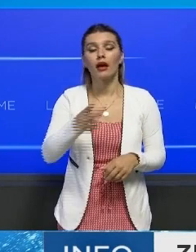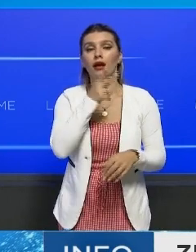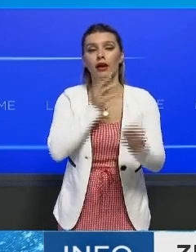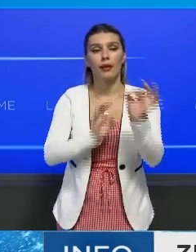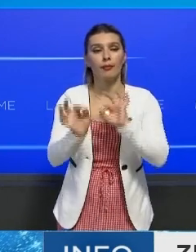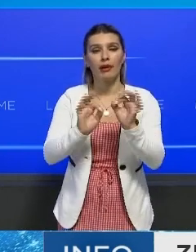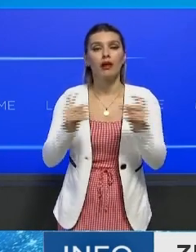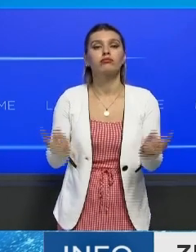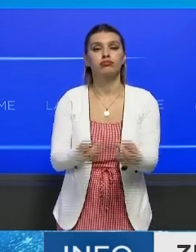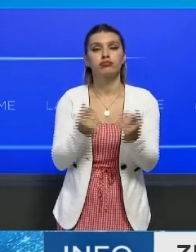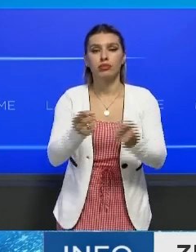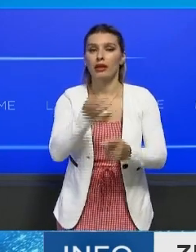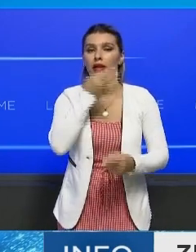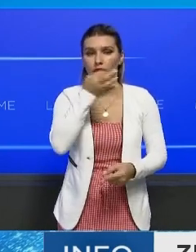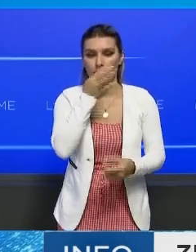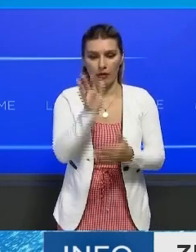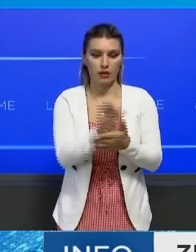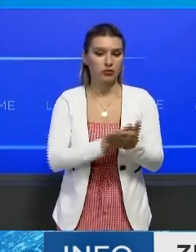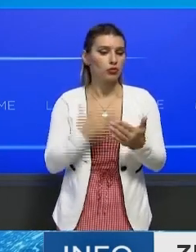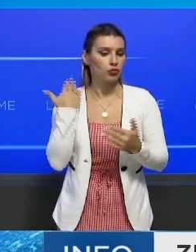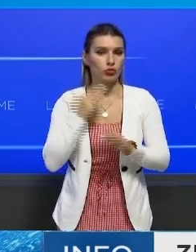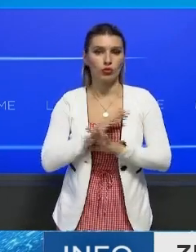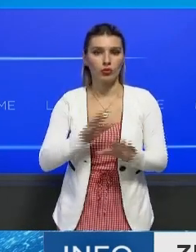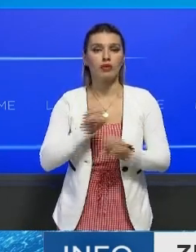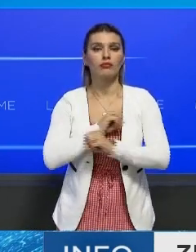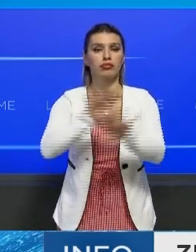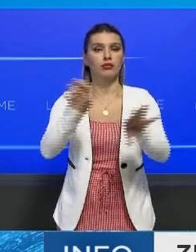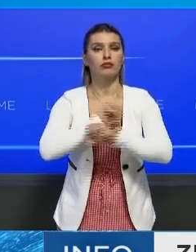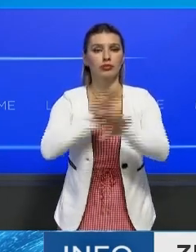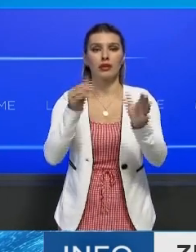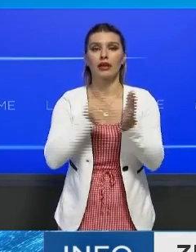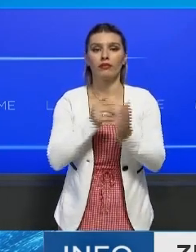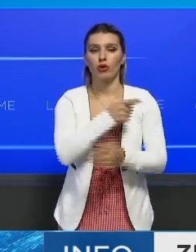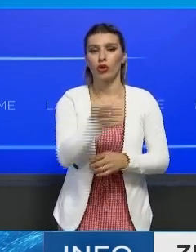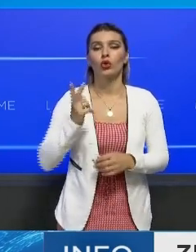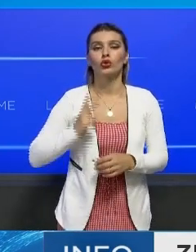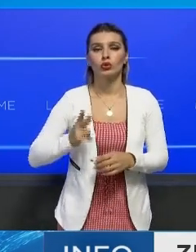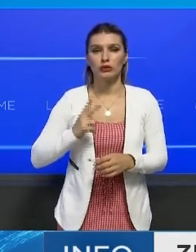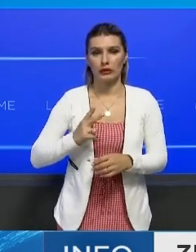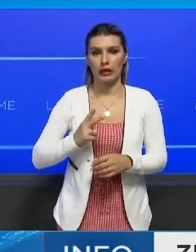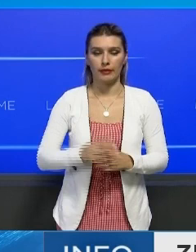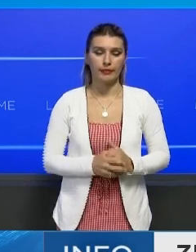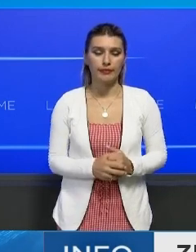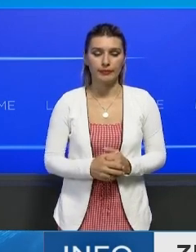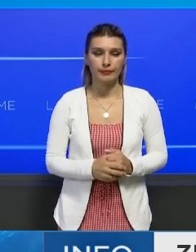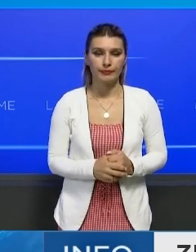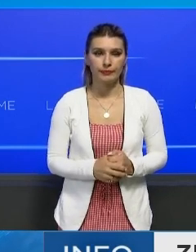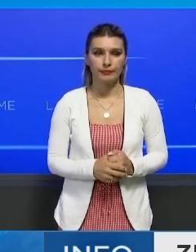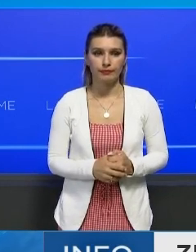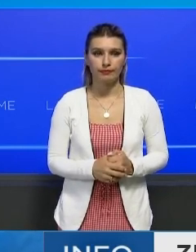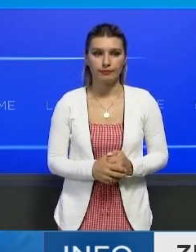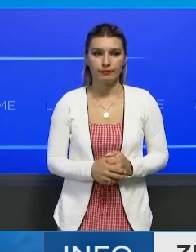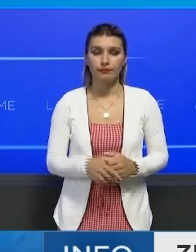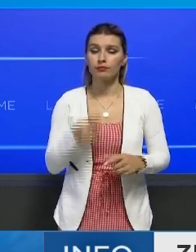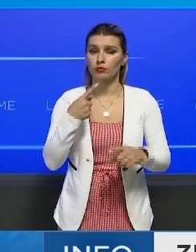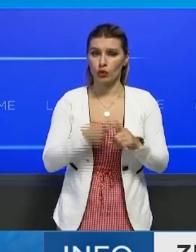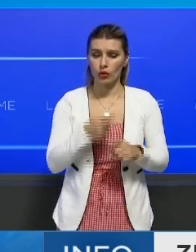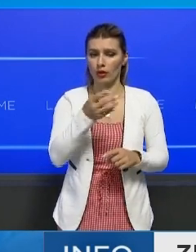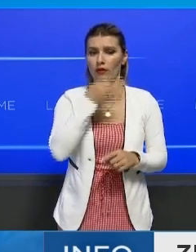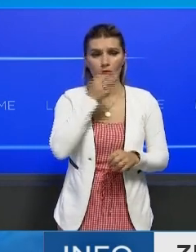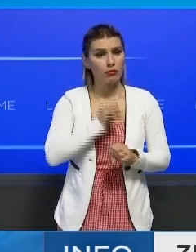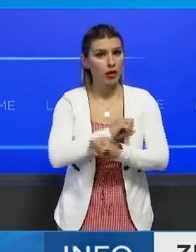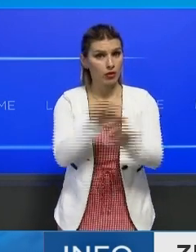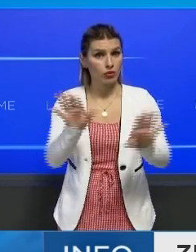pregaditjen e fushatës e cila tashmë ka filluar për informimin e qytetarëve për këto dy vendime. Po dhe i stajnë të informuar banorët